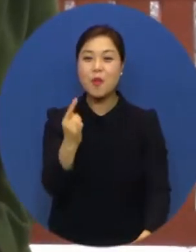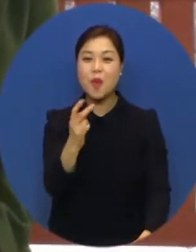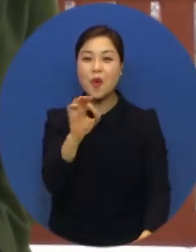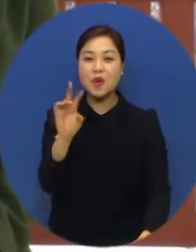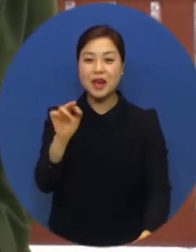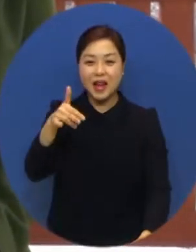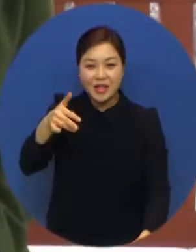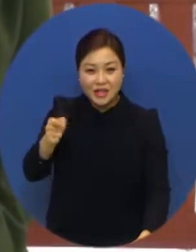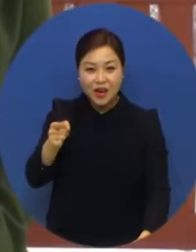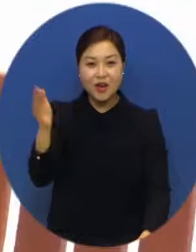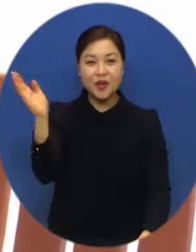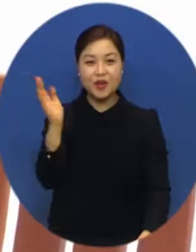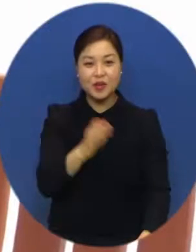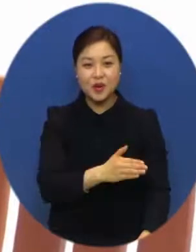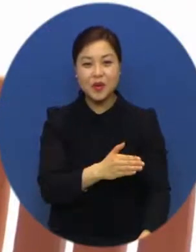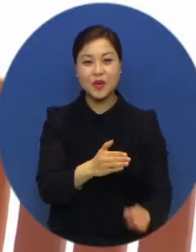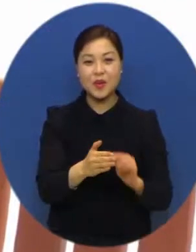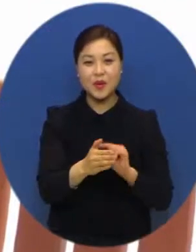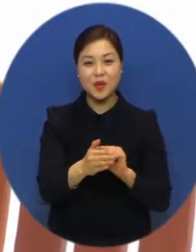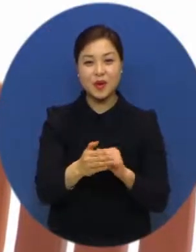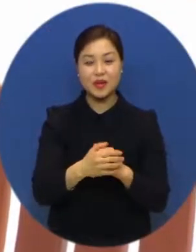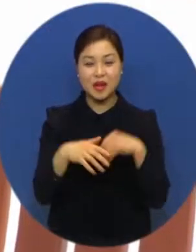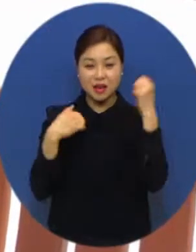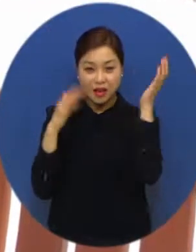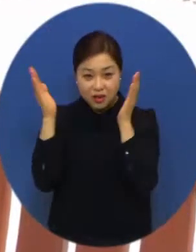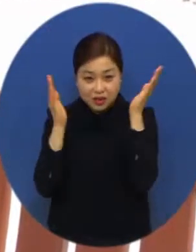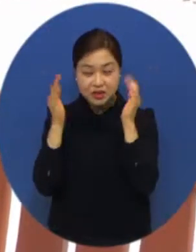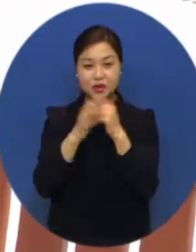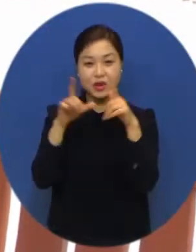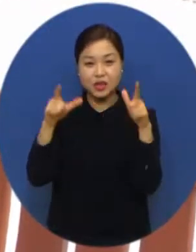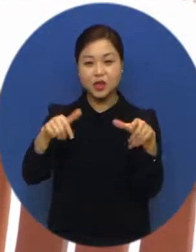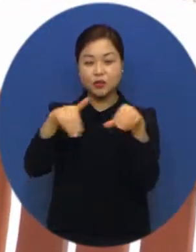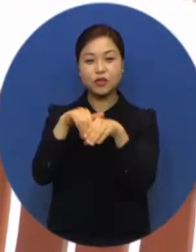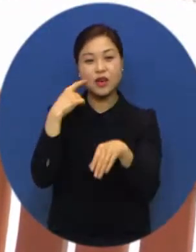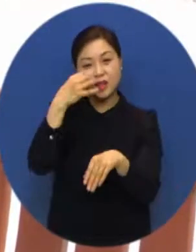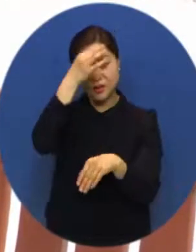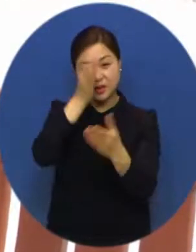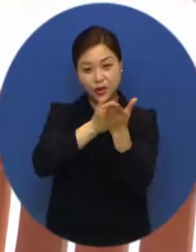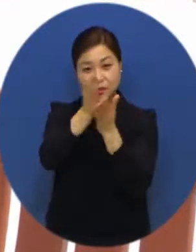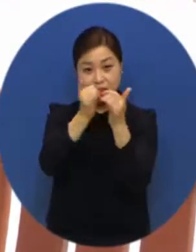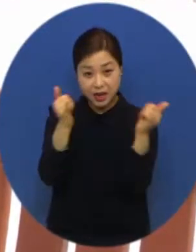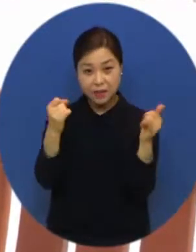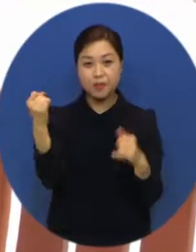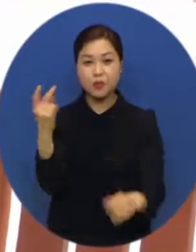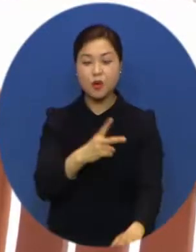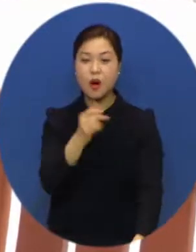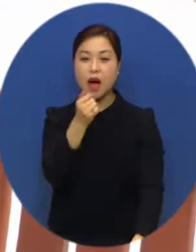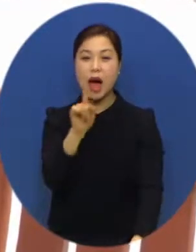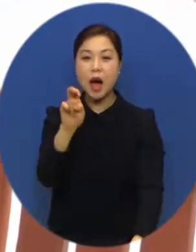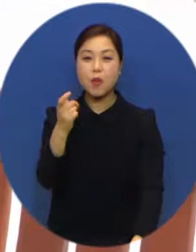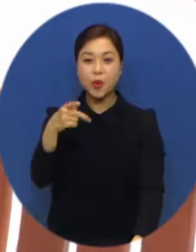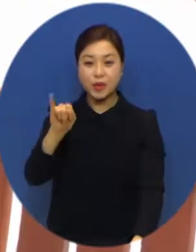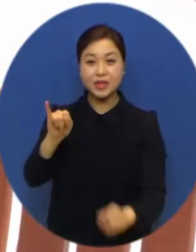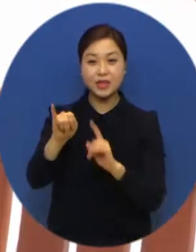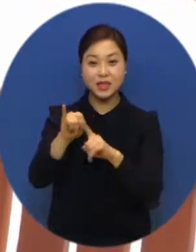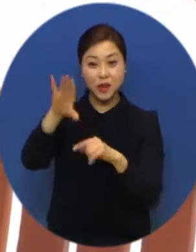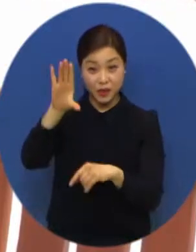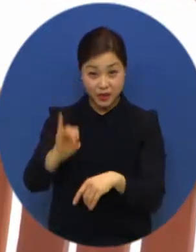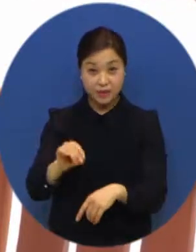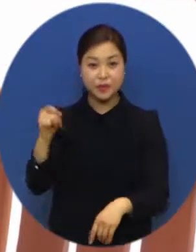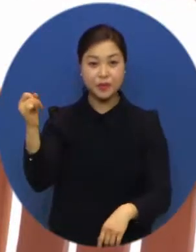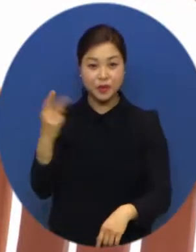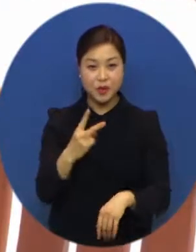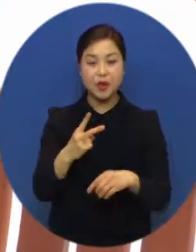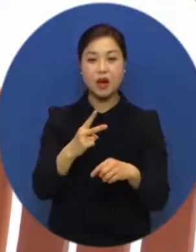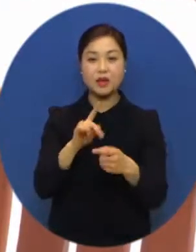네. 연극. 네. 지역문화예술 전문가. 네. 하모니. 네. 그리고 현장소통. 네. 그리고 어머니.